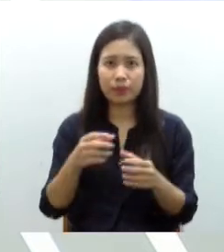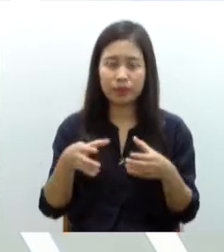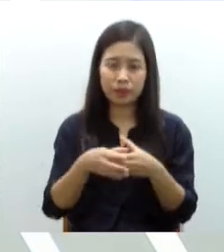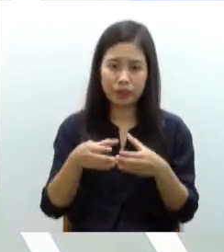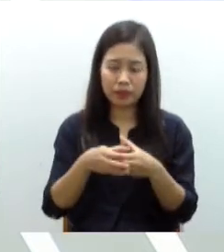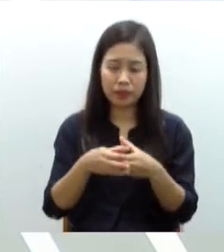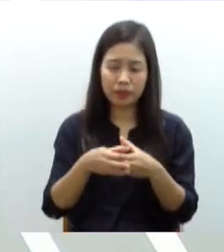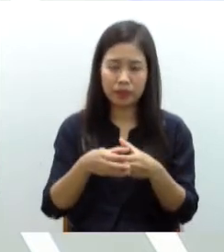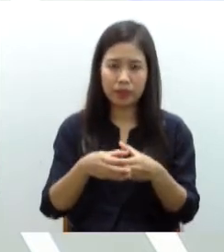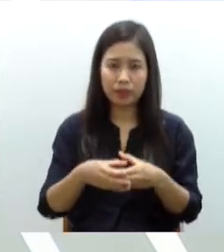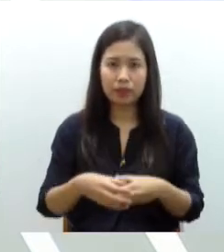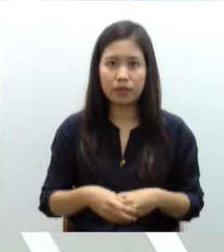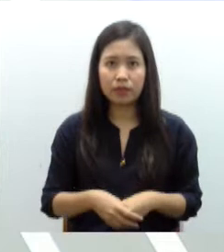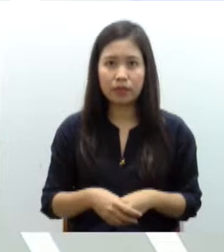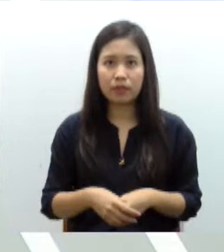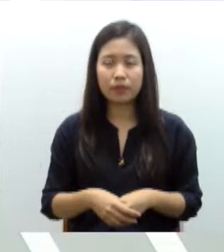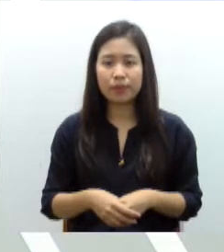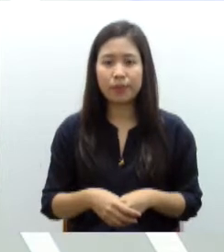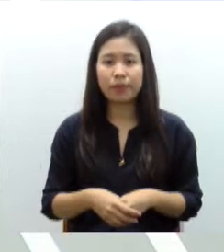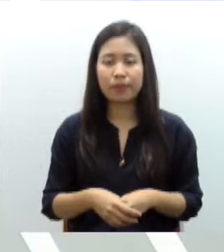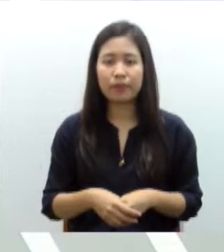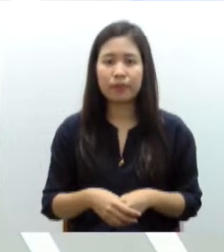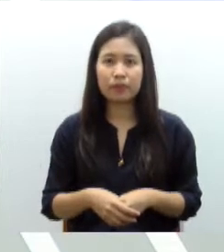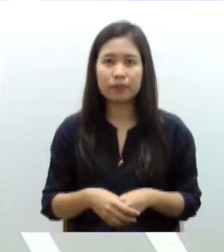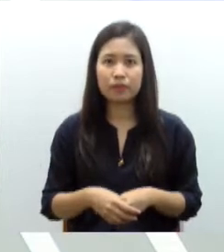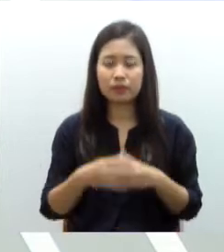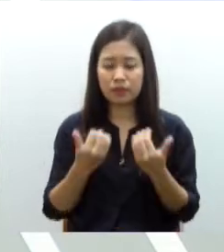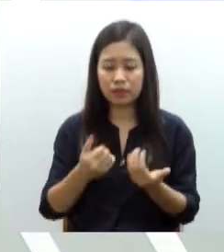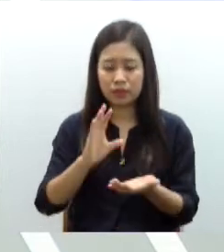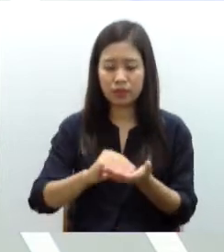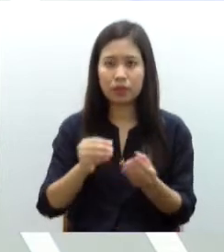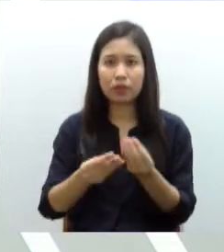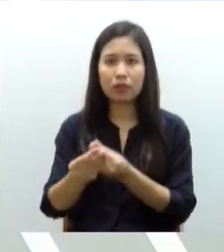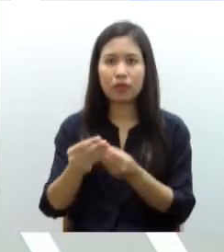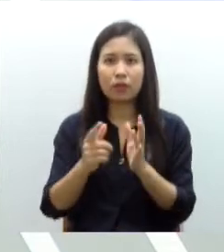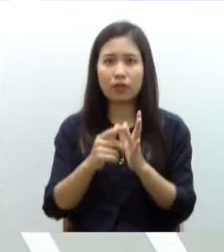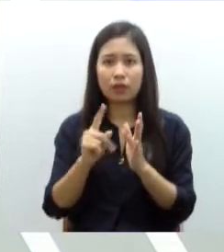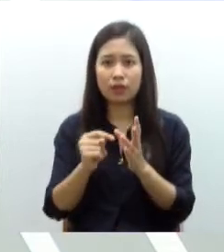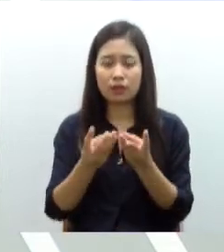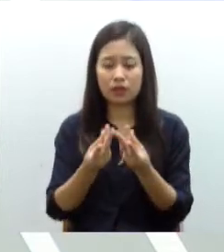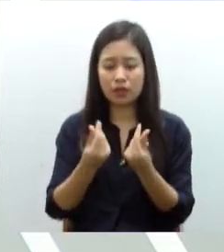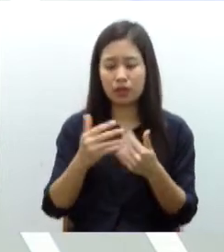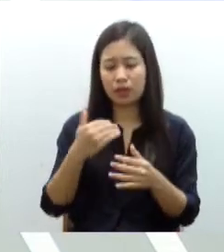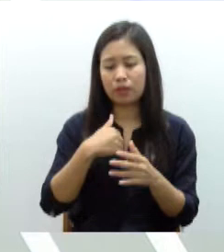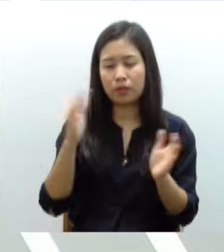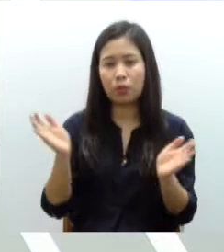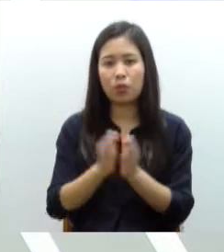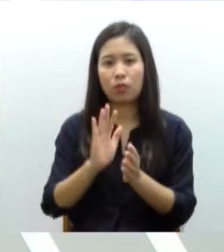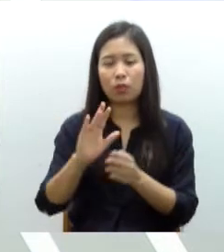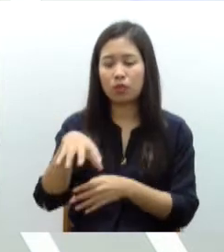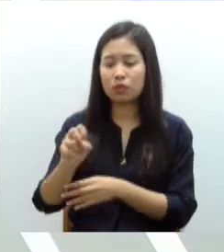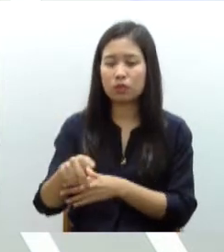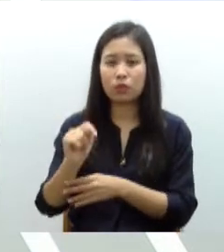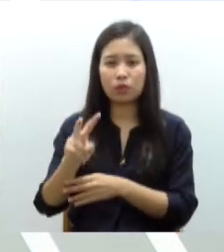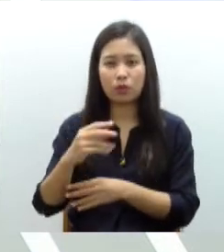รื่องของการประเมิน ITA ให้เขตพื้นที่กับโรงเรียนได้รับทราบนะครับรวมถึงบริบทภาพรวมของสปท.ด้วยนะครับคำถามแรกนะครับที่จะ